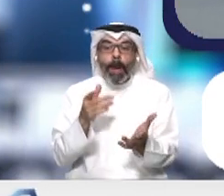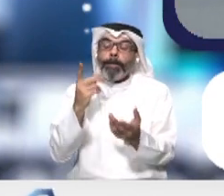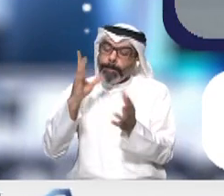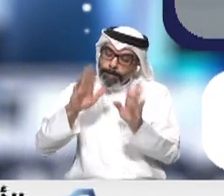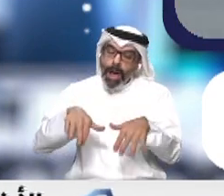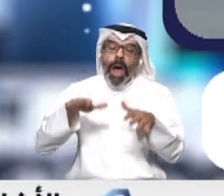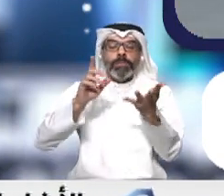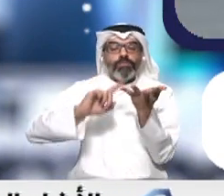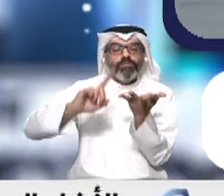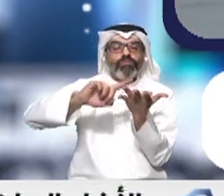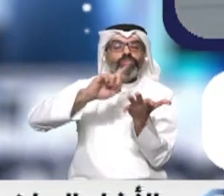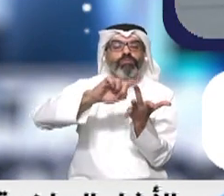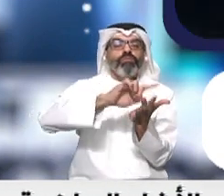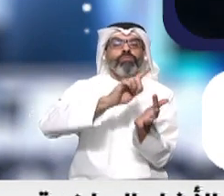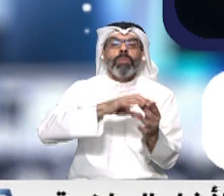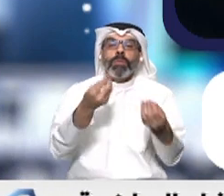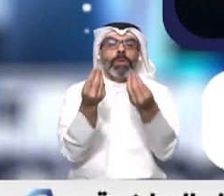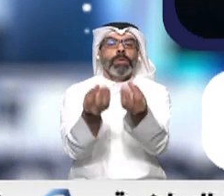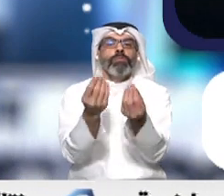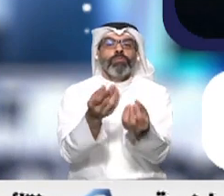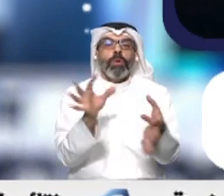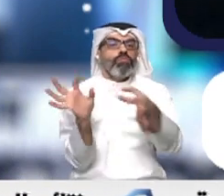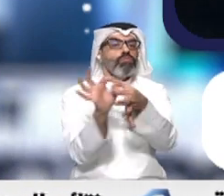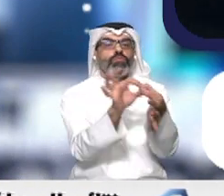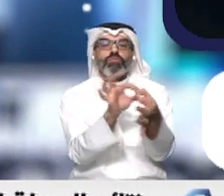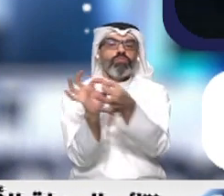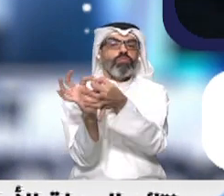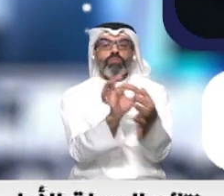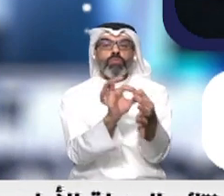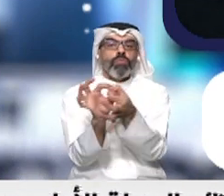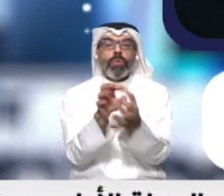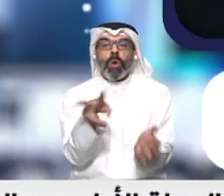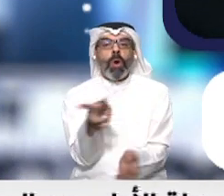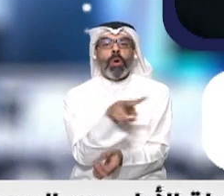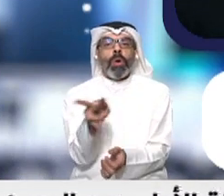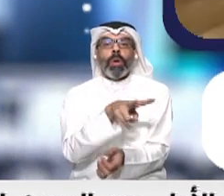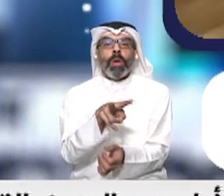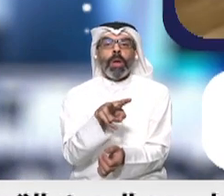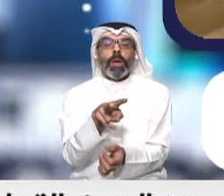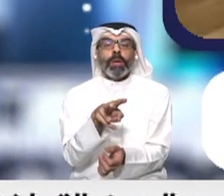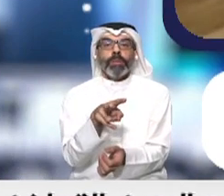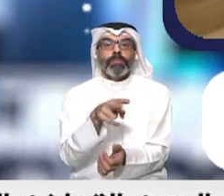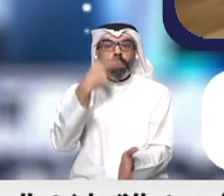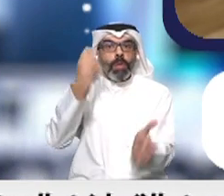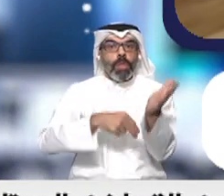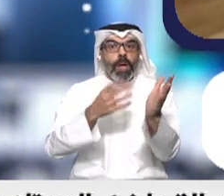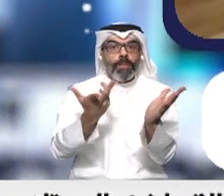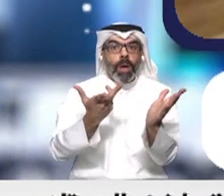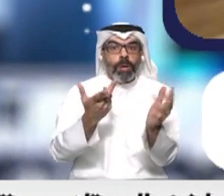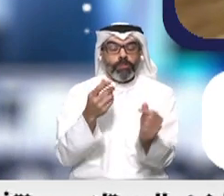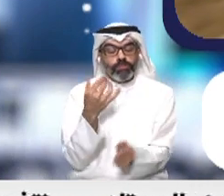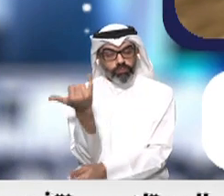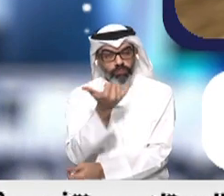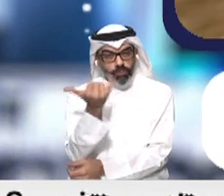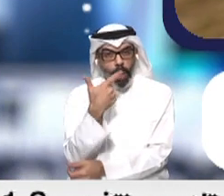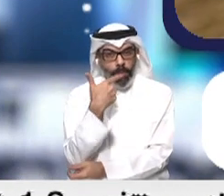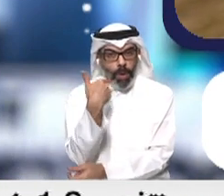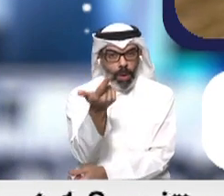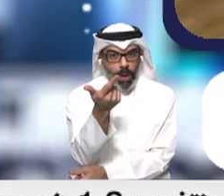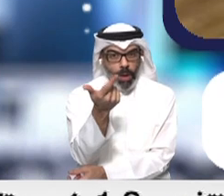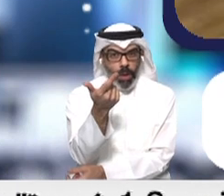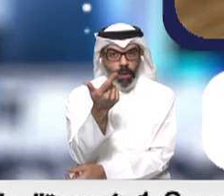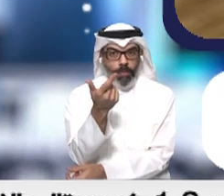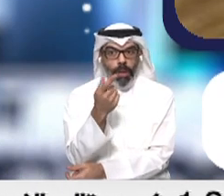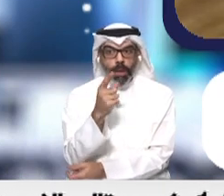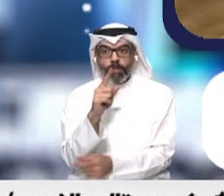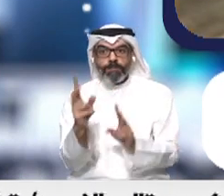العالقة ستحل من جانب الأطراف الراعية لهذا الاتفاق. لكن دعينا نقف عند نقطة مهمة جدا، وهي نقطة